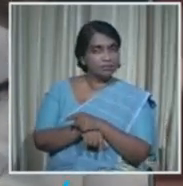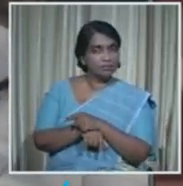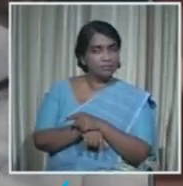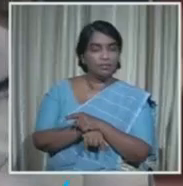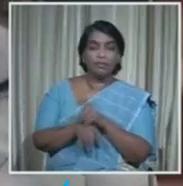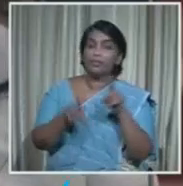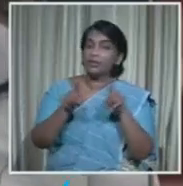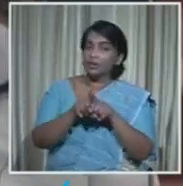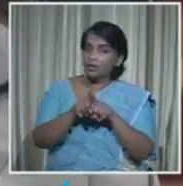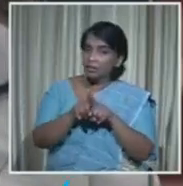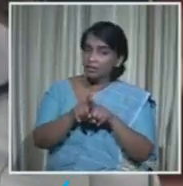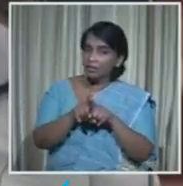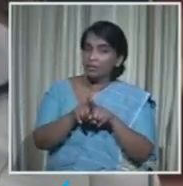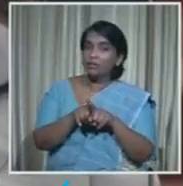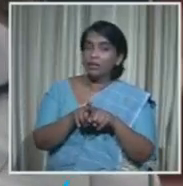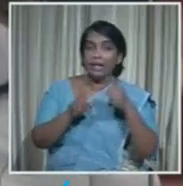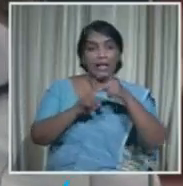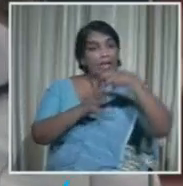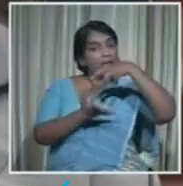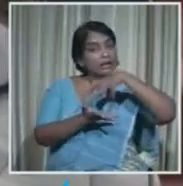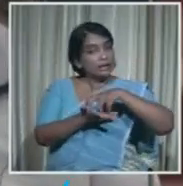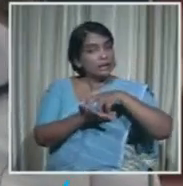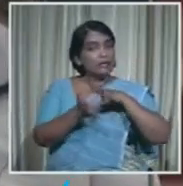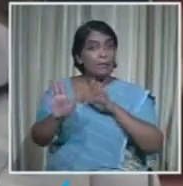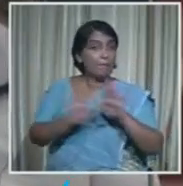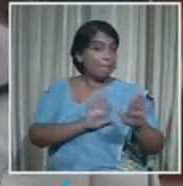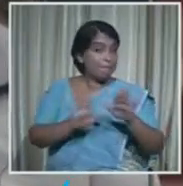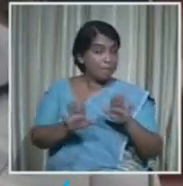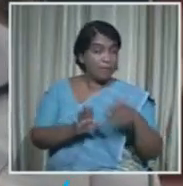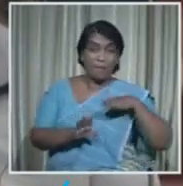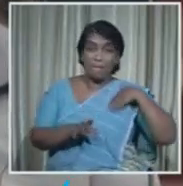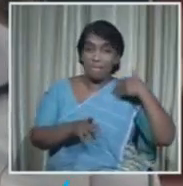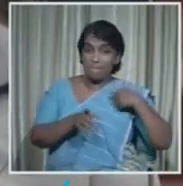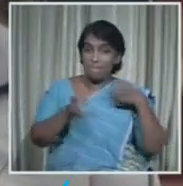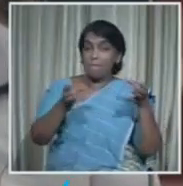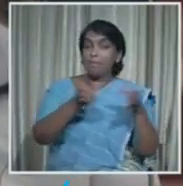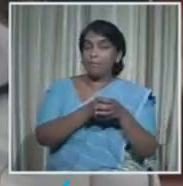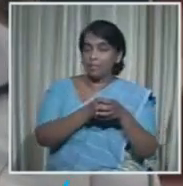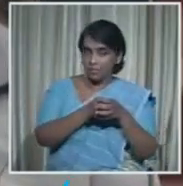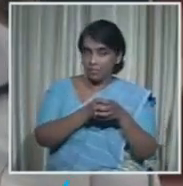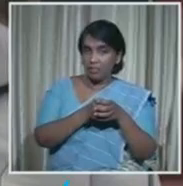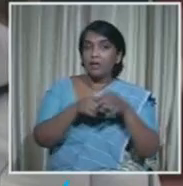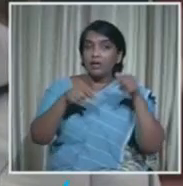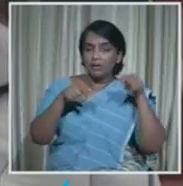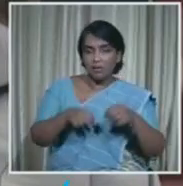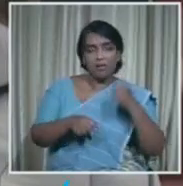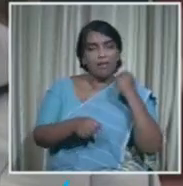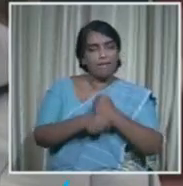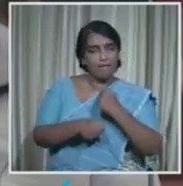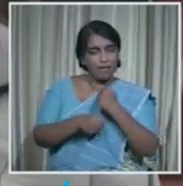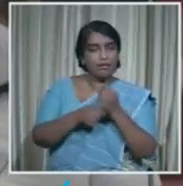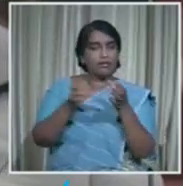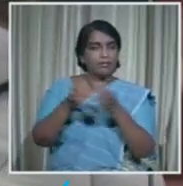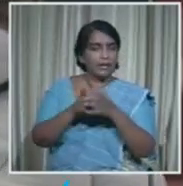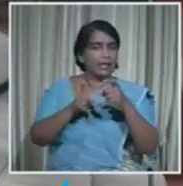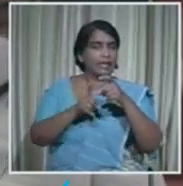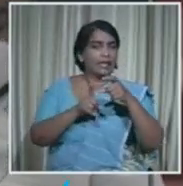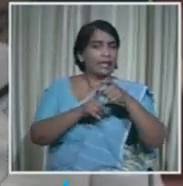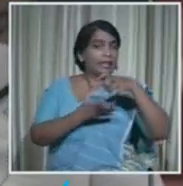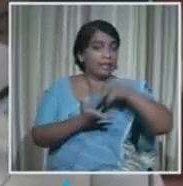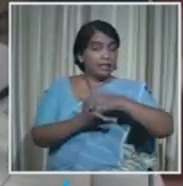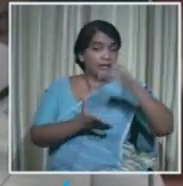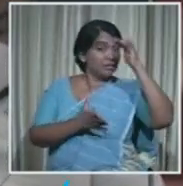විදියට දිස්ත්‍රික්කය මෙහෙවන ප්‍රධාන පක්ෂයේ අද ආණ්ඩුවේ පක්ෂයේ දිස්ත්‍රික්කේ නායකයා